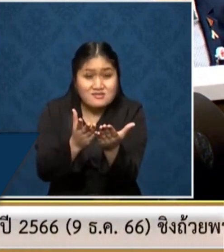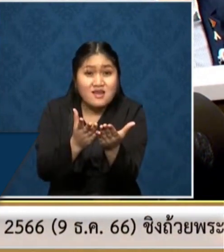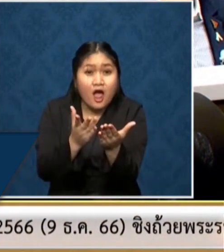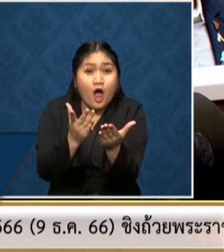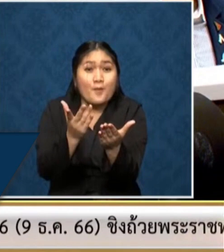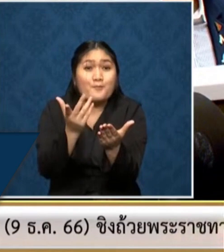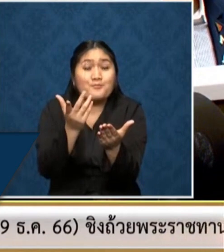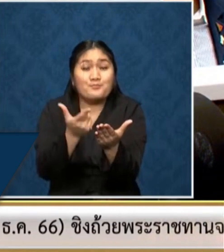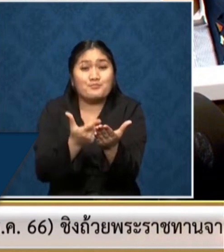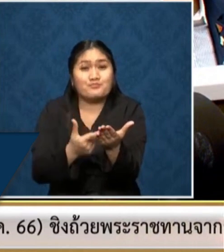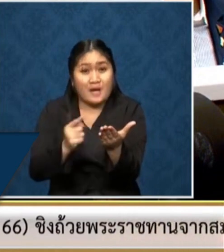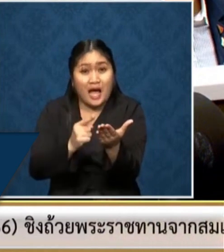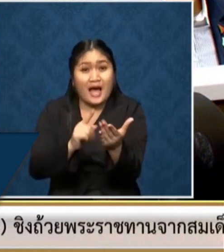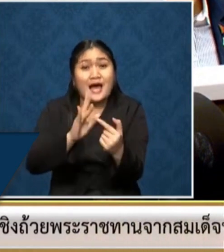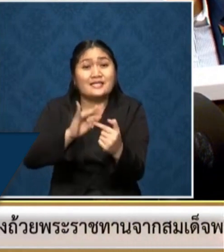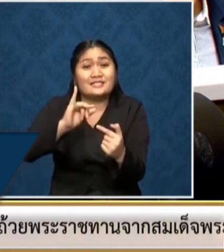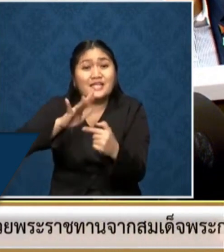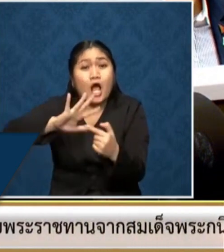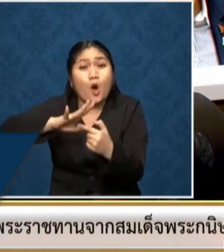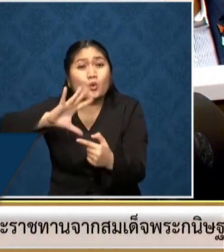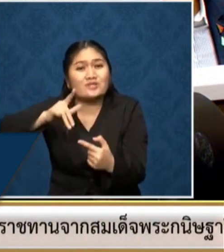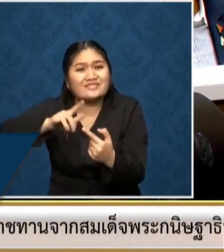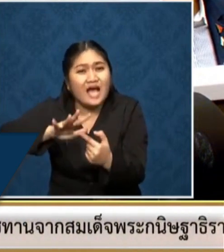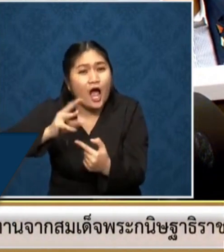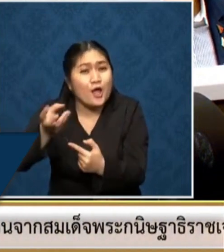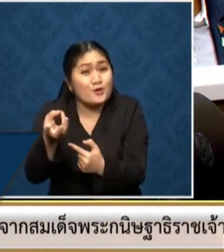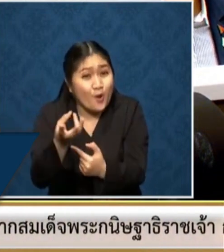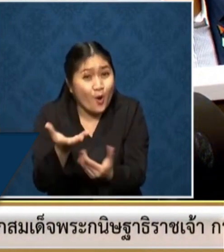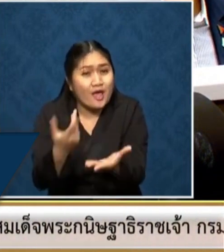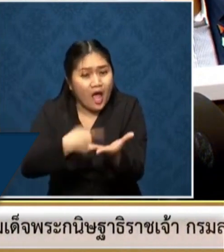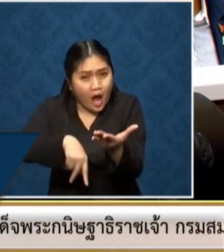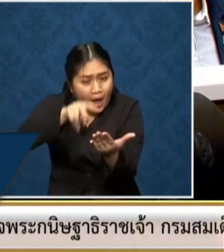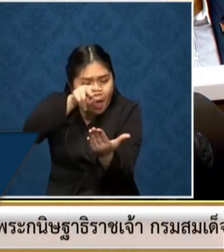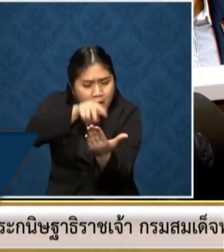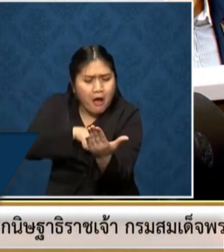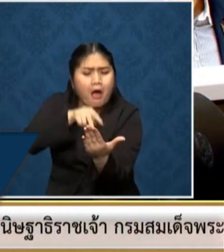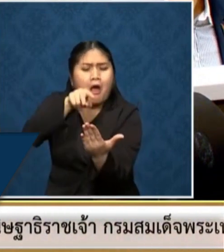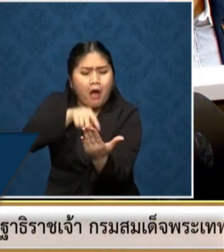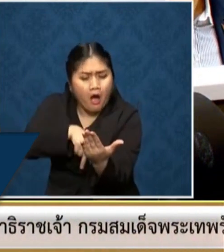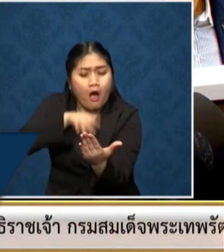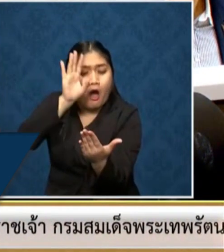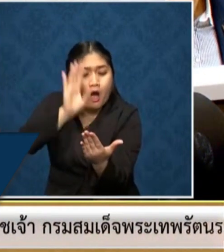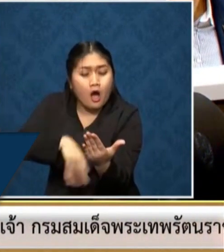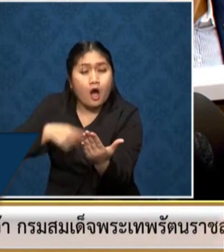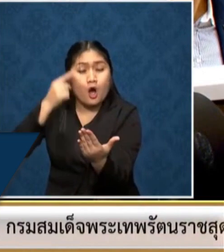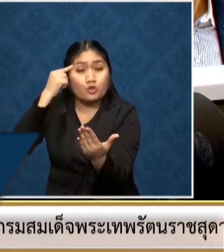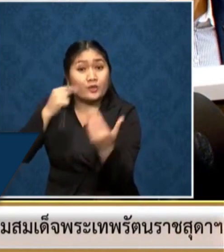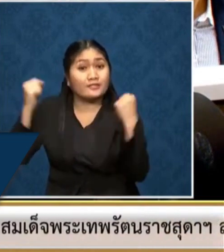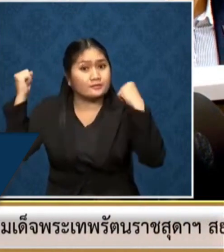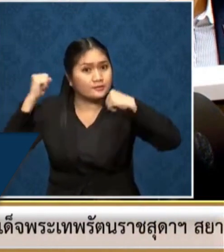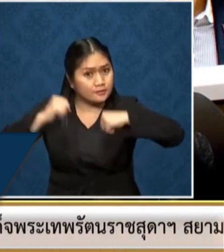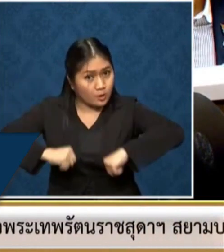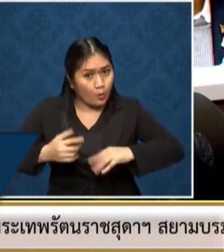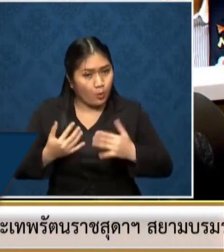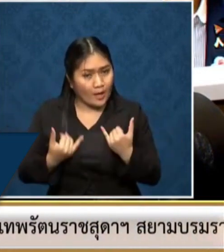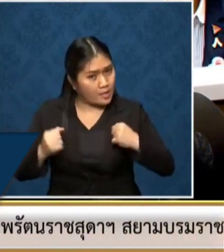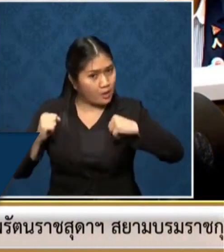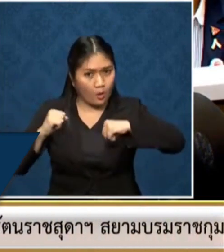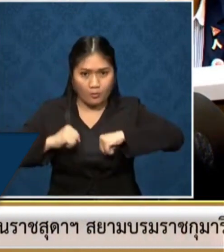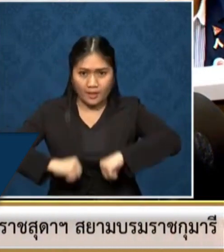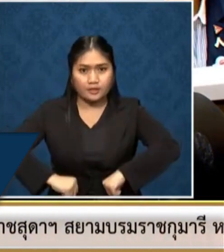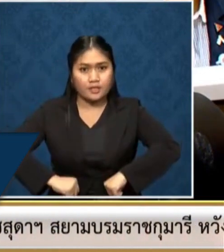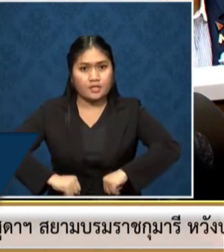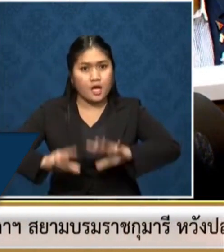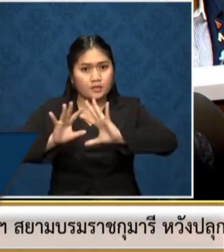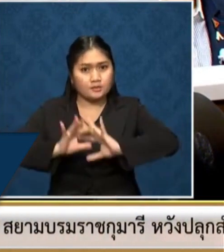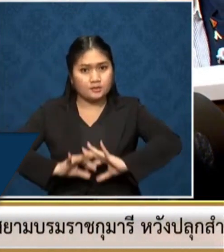จกรณยานในการตัดสนใจอย่ไปอิสระของท่านครับว่าสิ่ทเรากำลจากโงมติในวันนี้นั้นอย